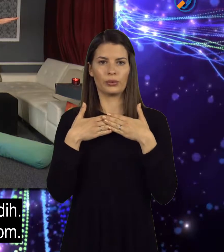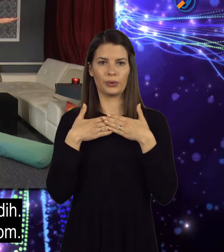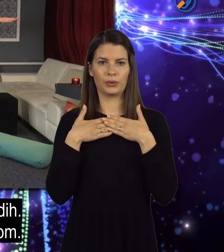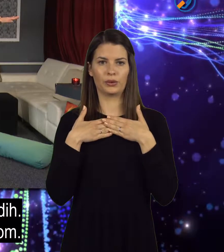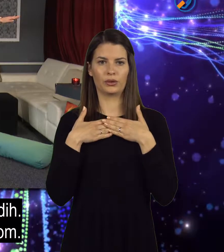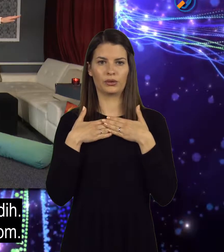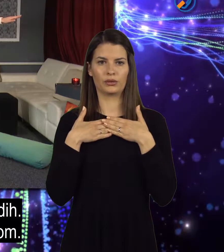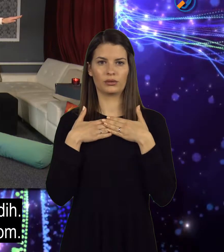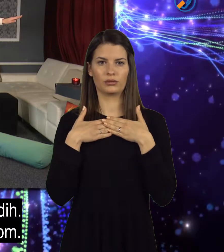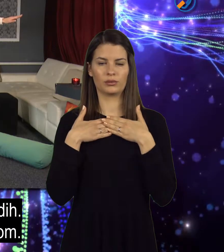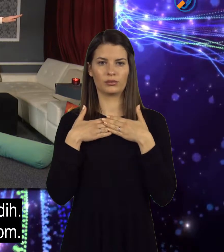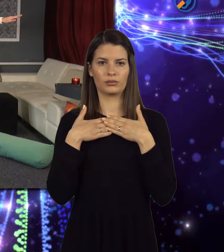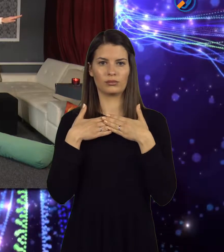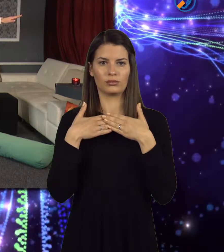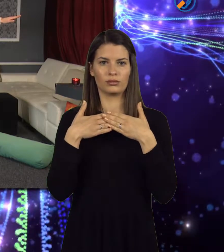in z izdihom.